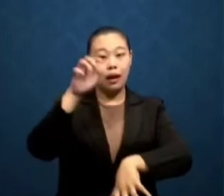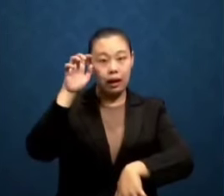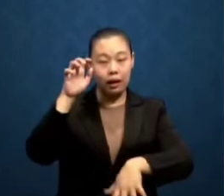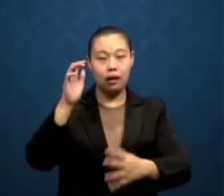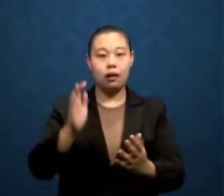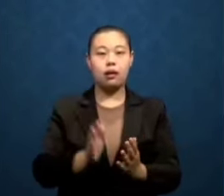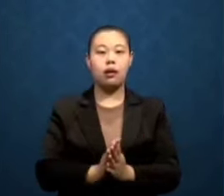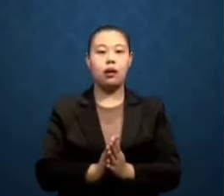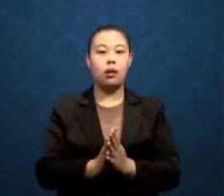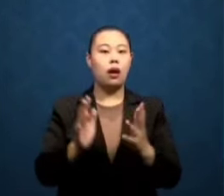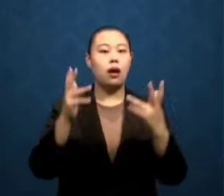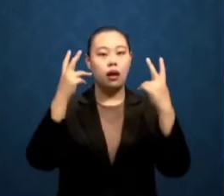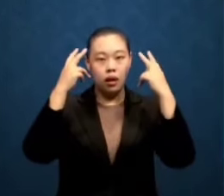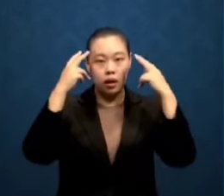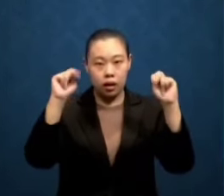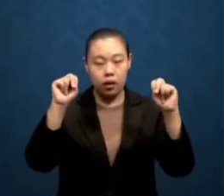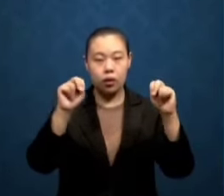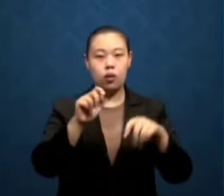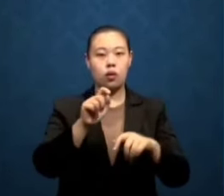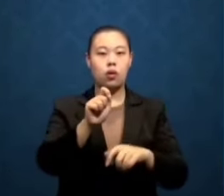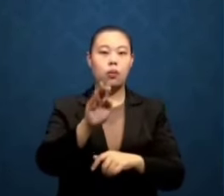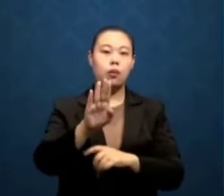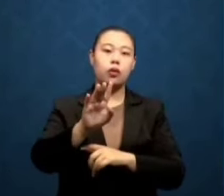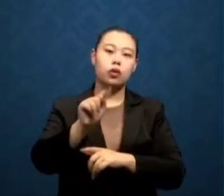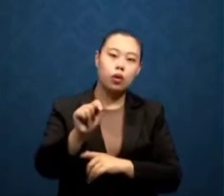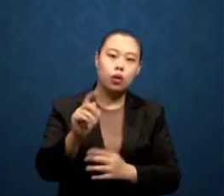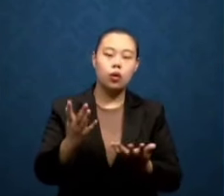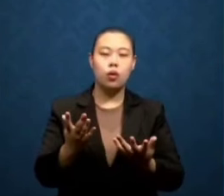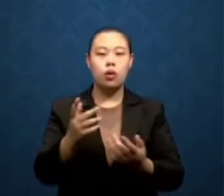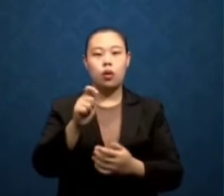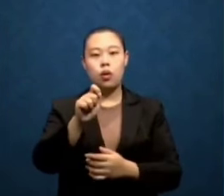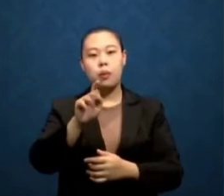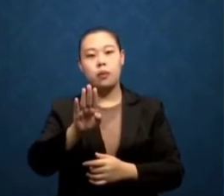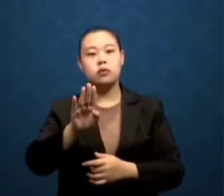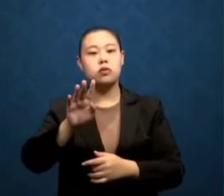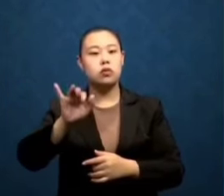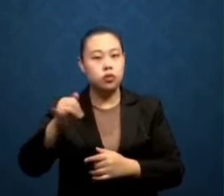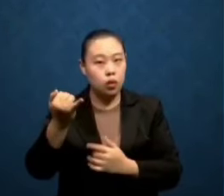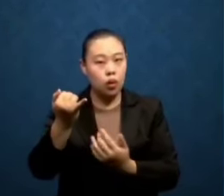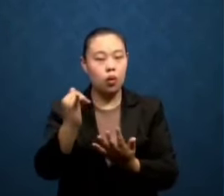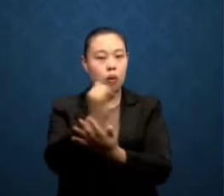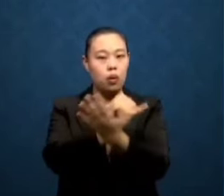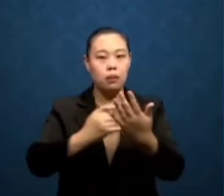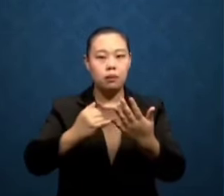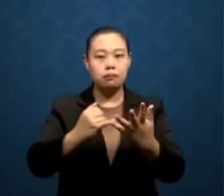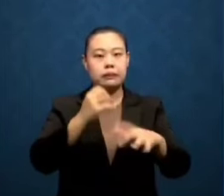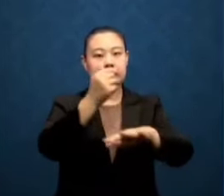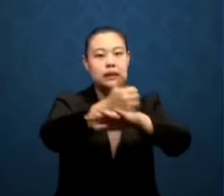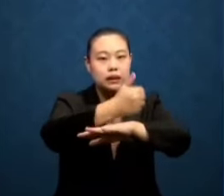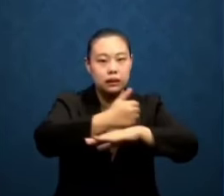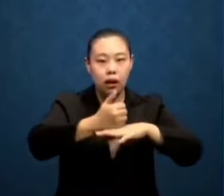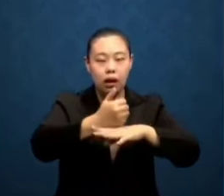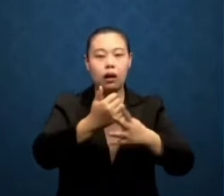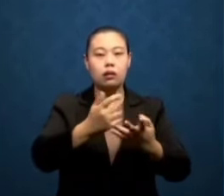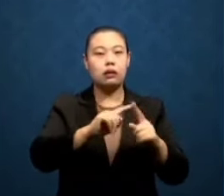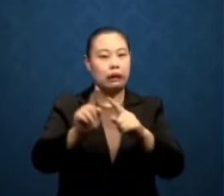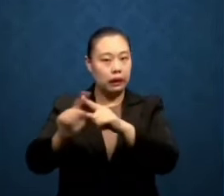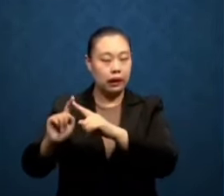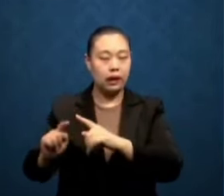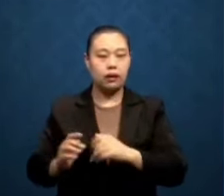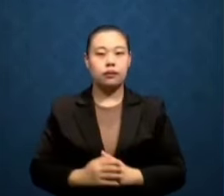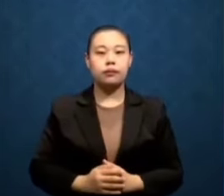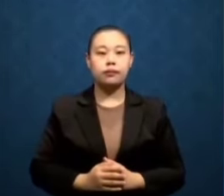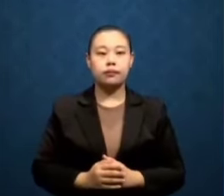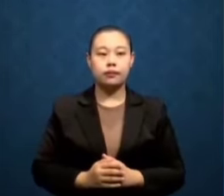การเตรียมการตั้งรับมวลน้ำดังกล่าวโดยควรกำหนดให้มีการซักซ้อมแผนเผชิญภัยพิบัติอุทกภัยเป็นการล่วงหน้าควรใช้นวัตกรรมใหม่